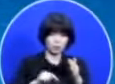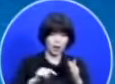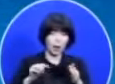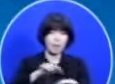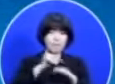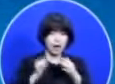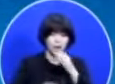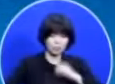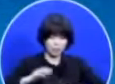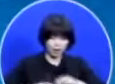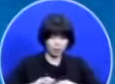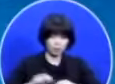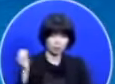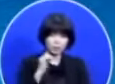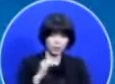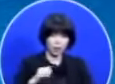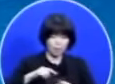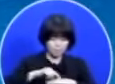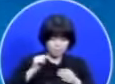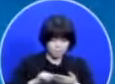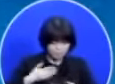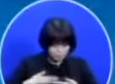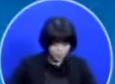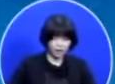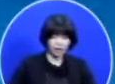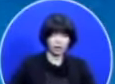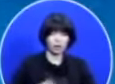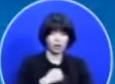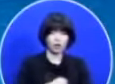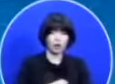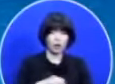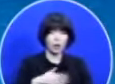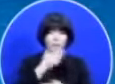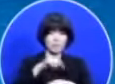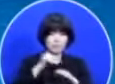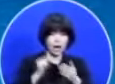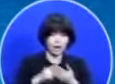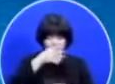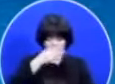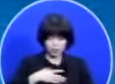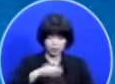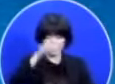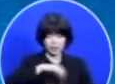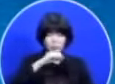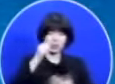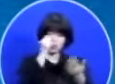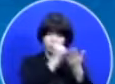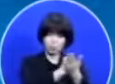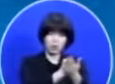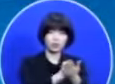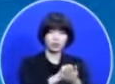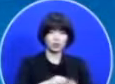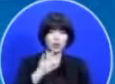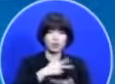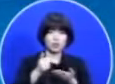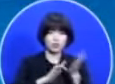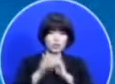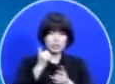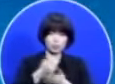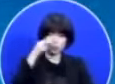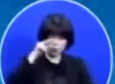여동 하게 하고 여러분의 마음을 무겁게 하고 여러분의 마음을 힘들게 하는 것들을 다 십자가에 못 박아 것이고 주 예수님을